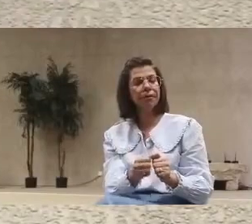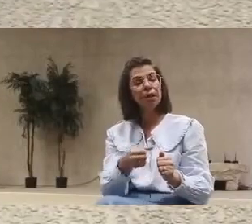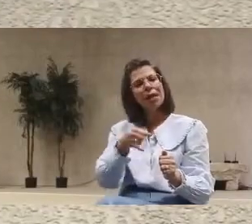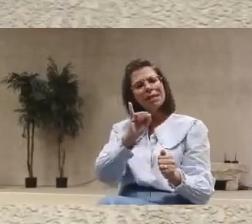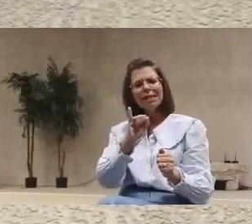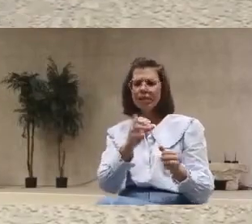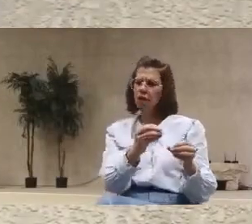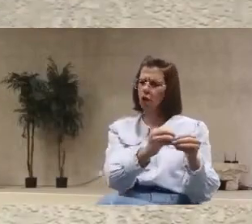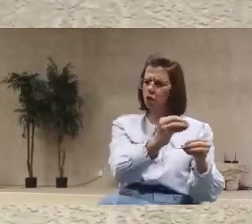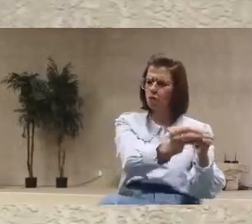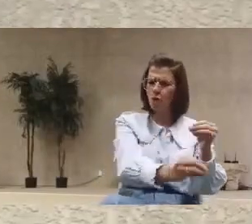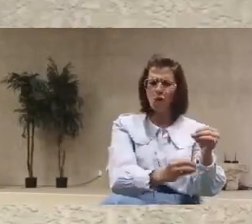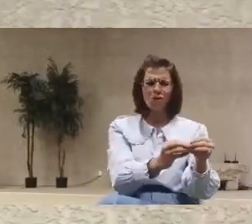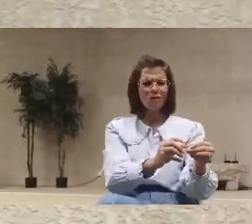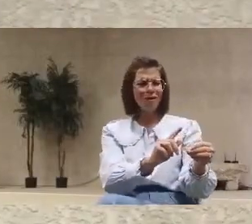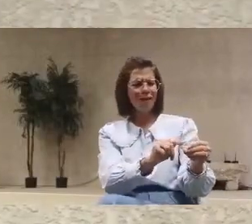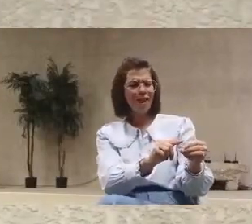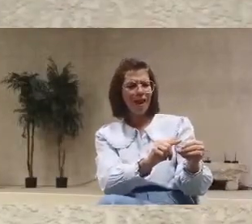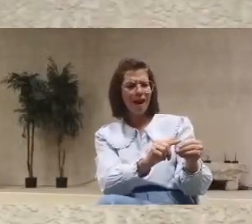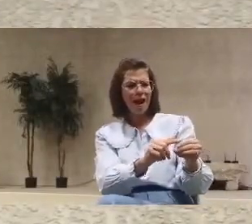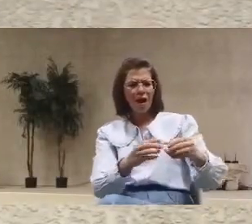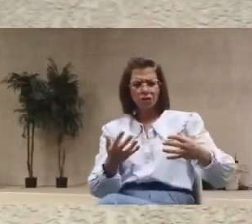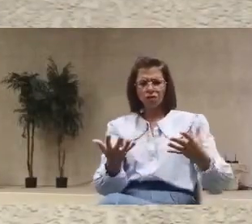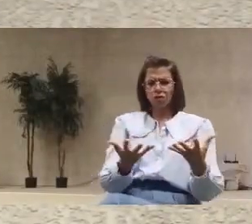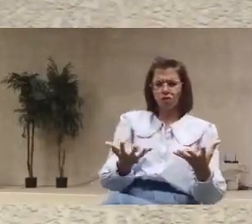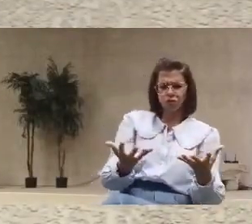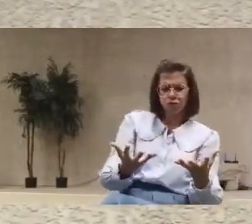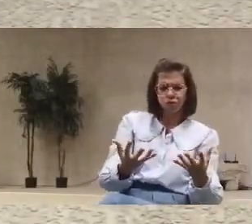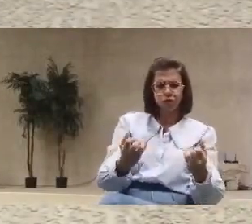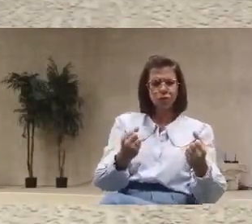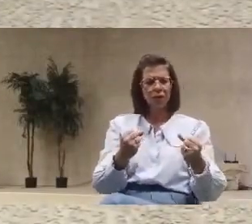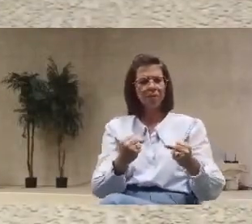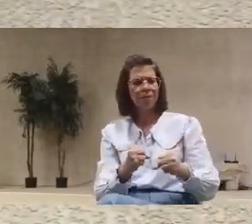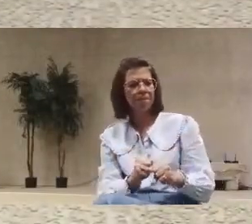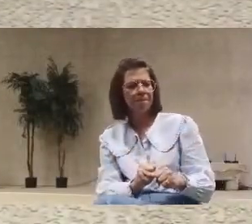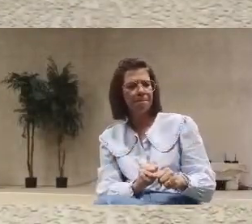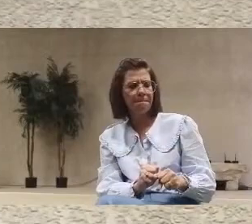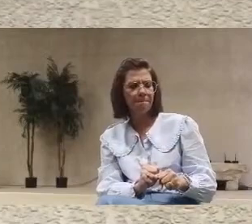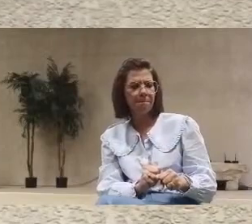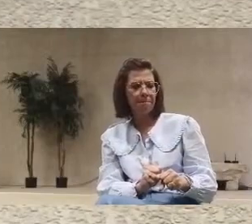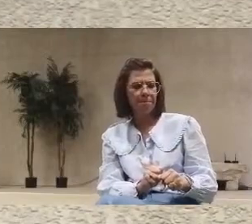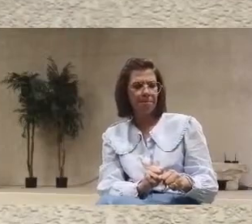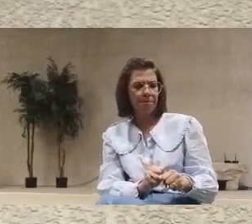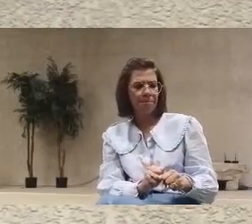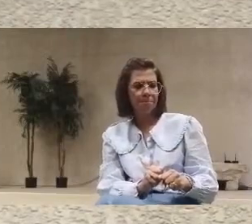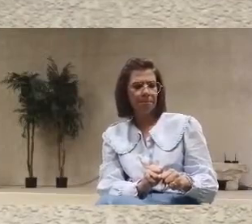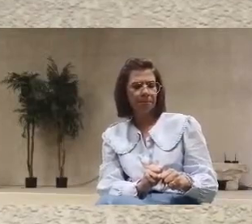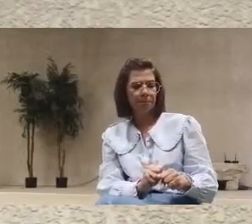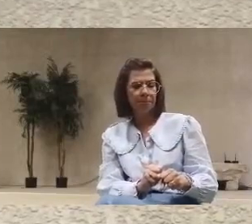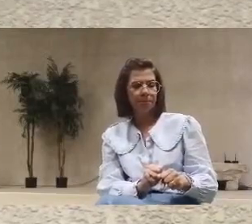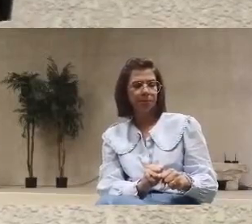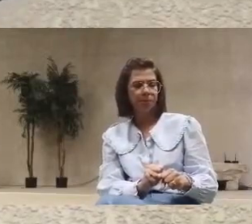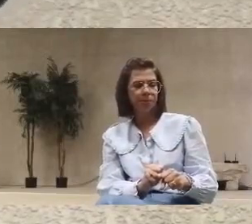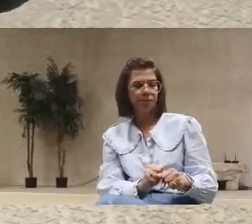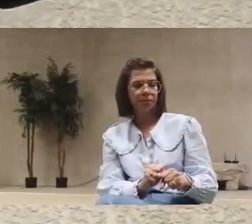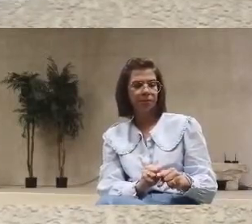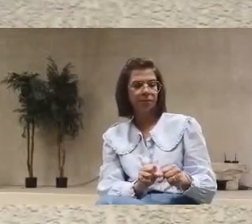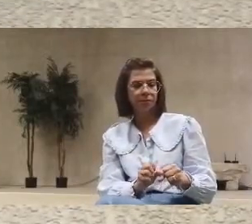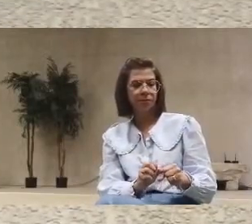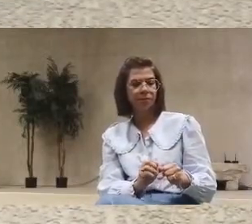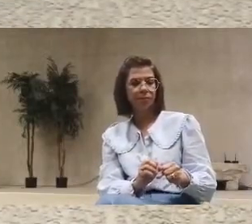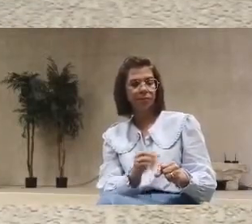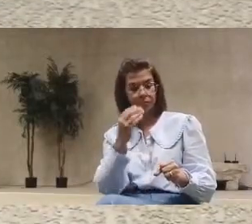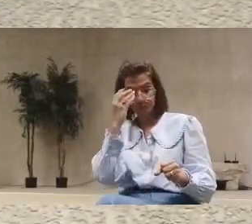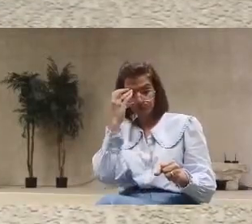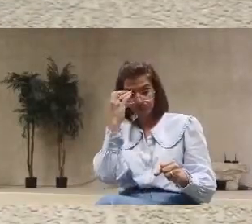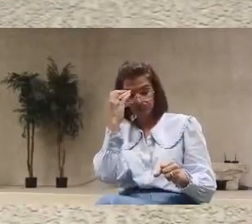vivons est si chaotique, si le monde dans lequel nous sommes est si bouleversé, et qu'il n'y